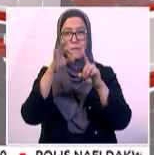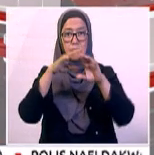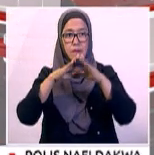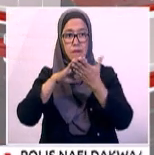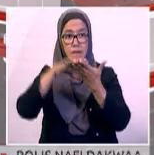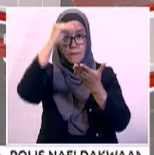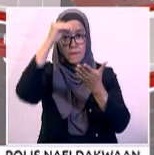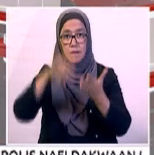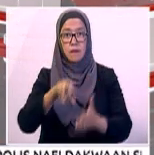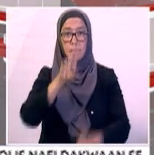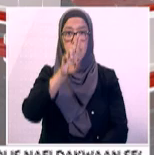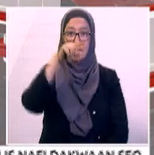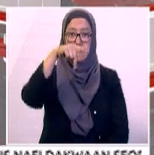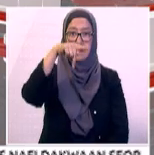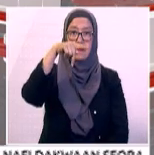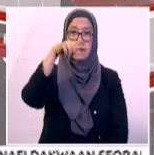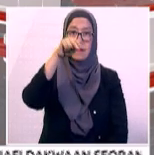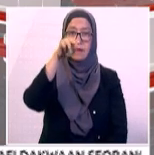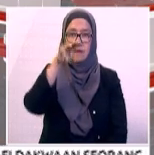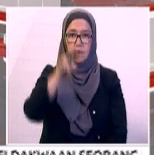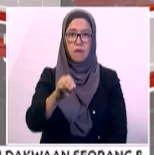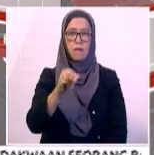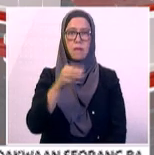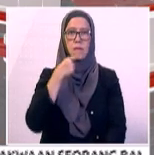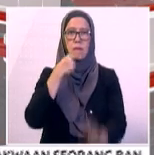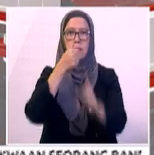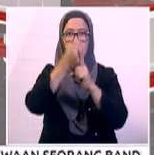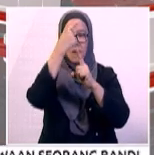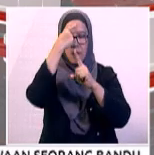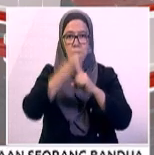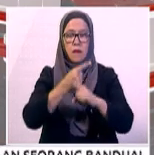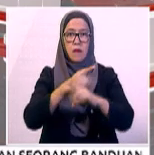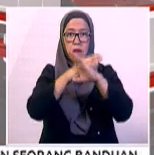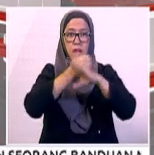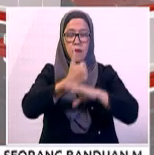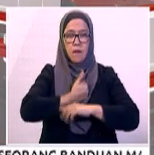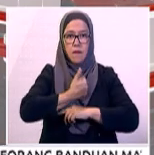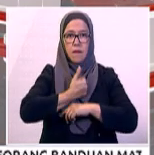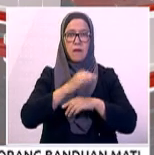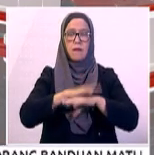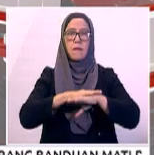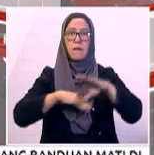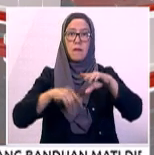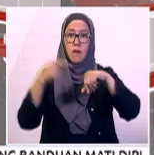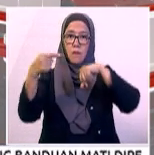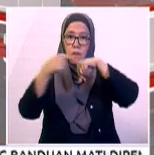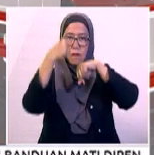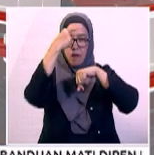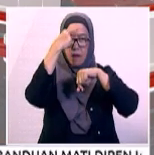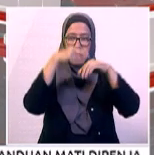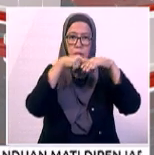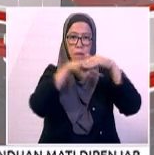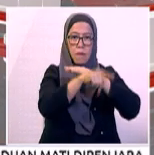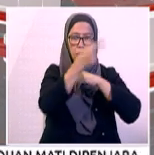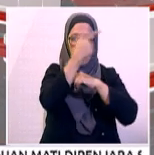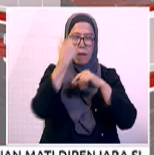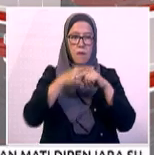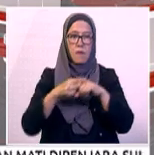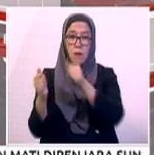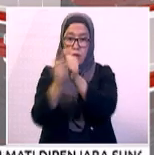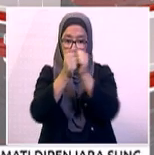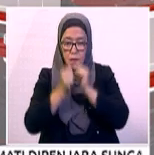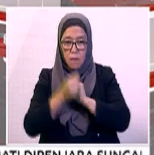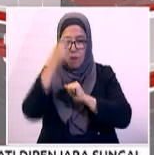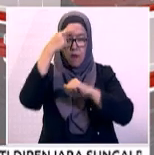Nasional Malaysia UPNM diperintah bela diri atas pertuduhan membunuh dan bersubahat untuk membunuh pegawai kadet laut